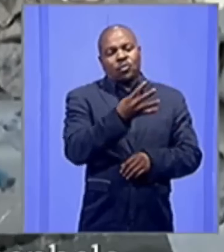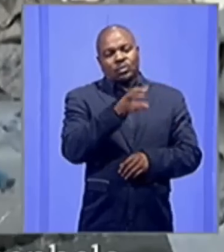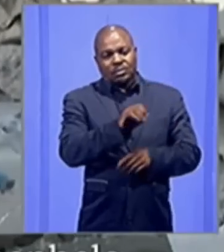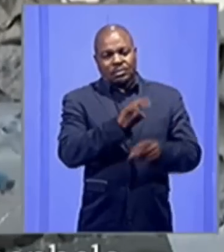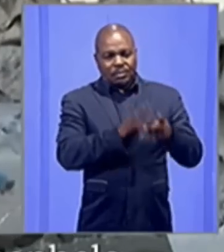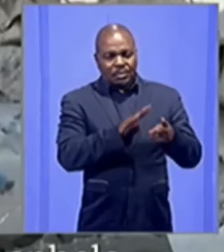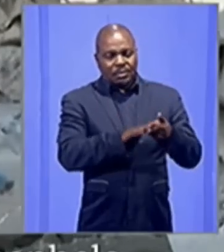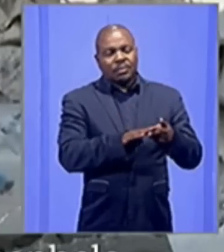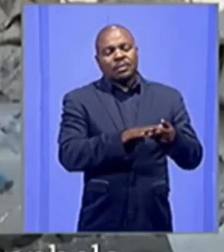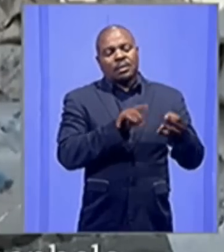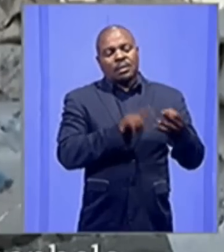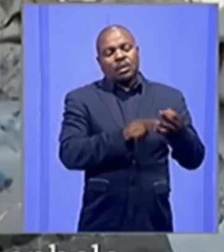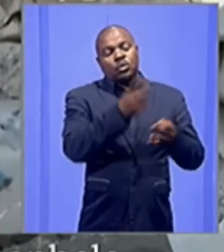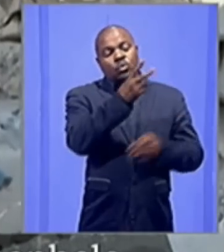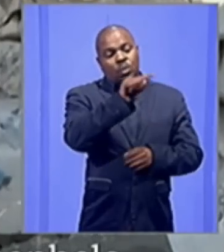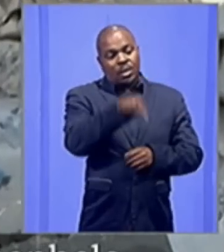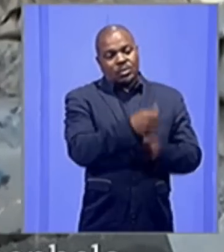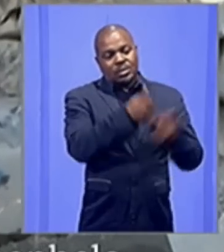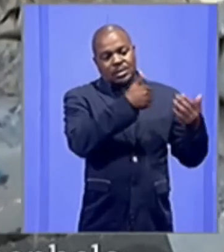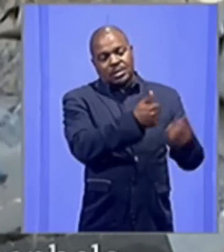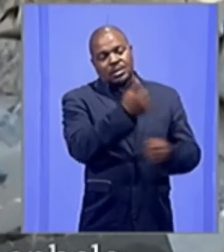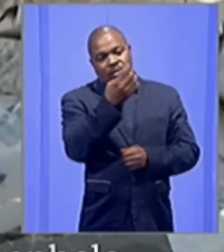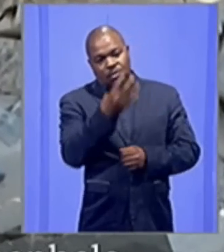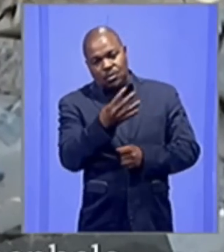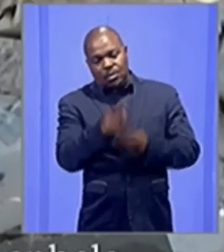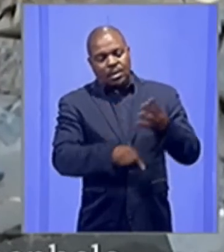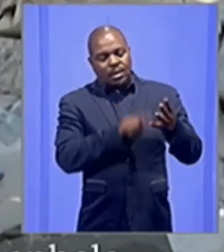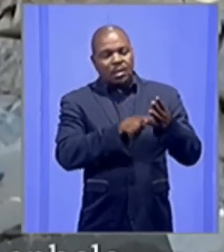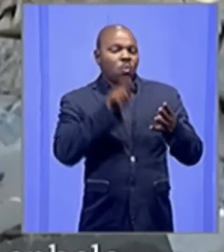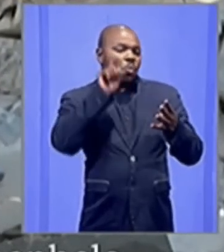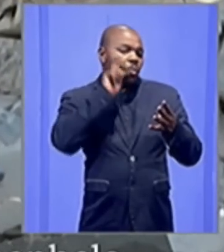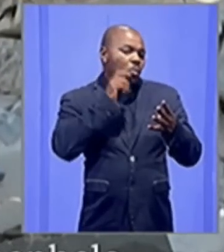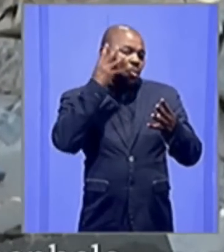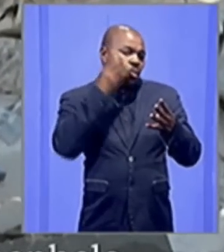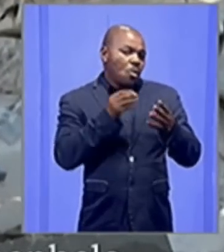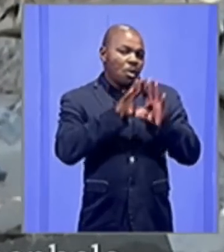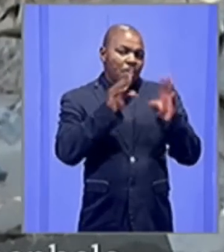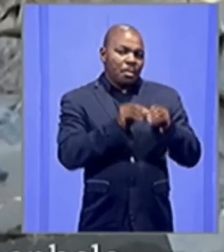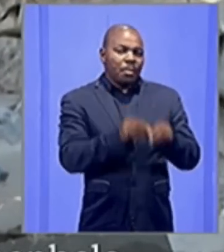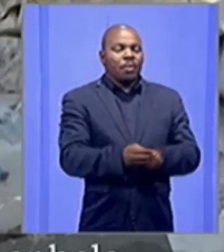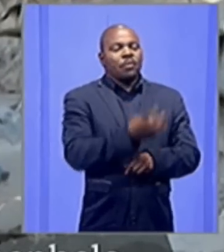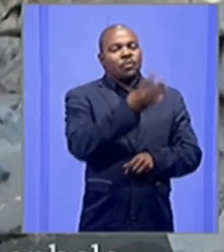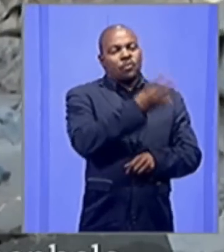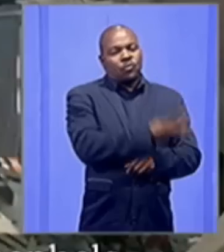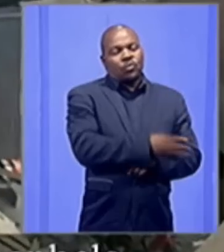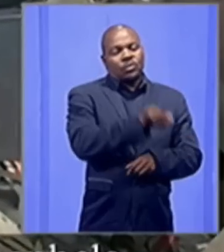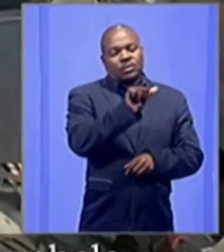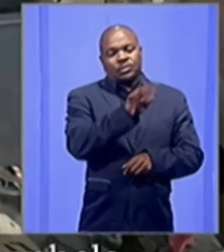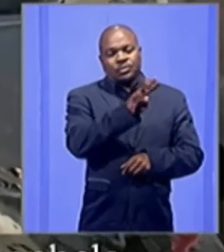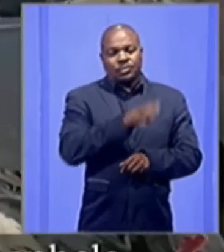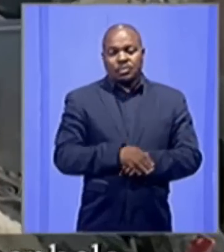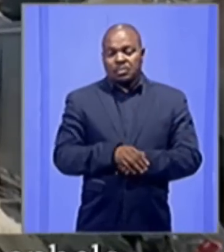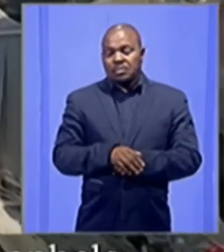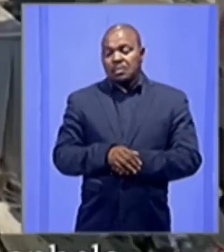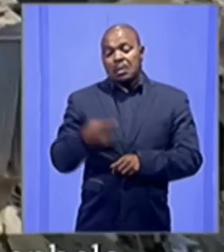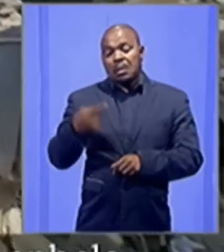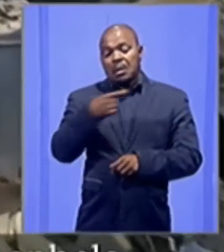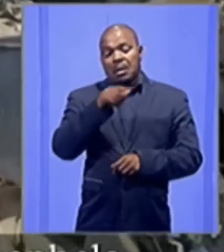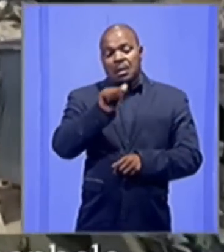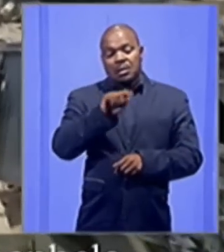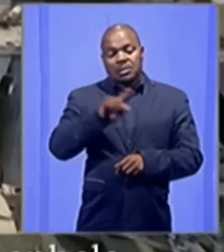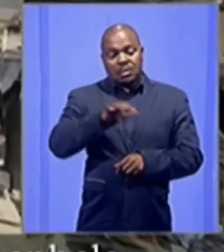ba dikete tše pedi masometshela pedi le batšofadi ba makgolo nne masometshela. Ka Gaza badudi